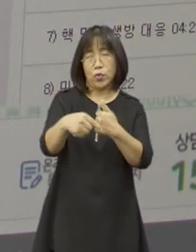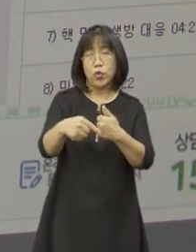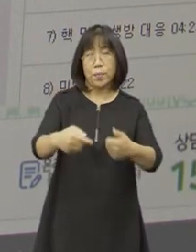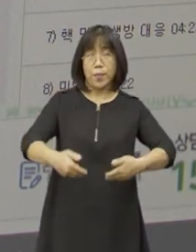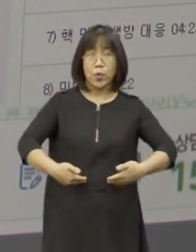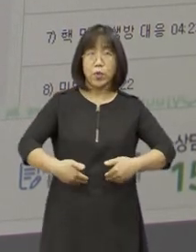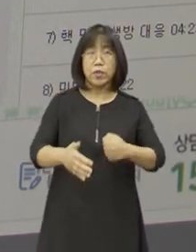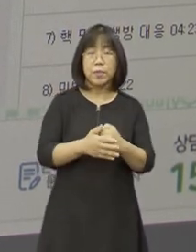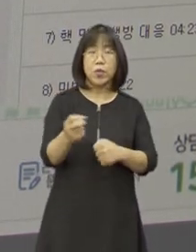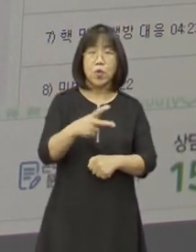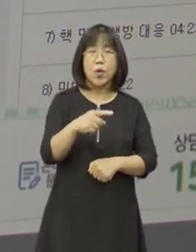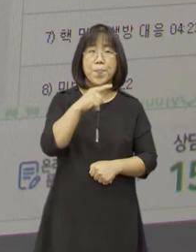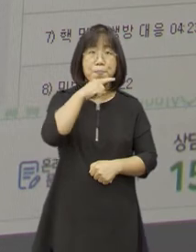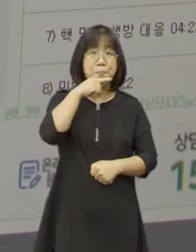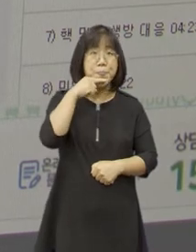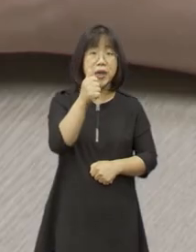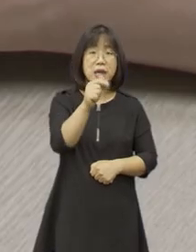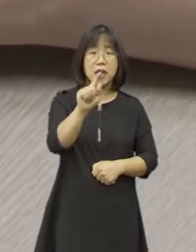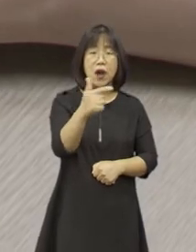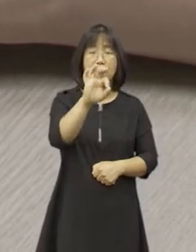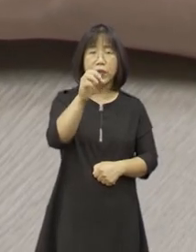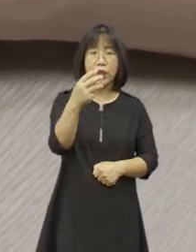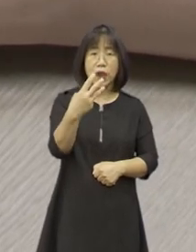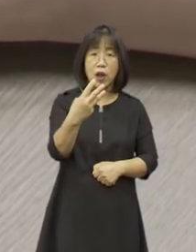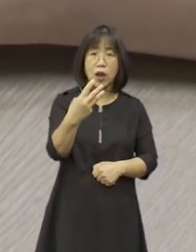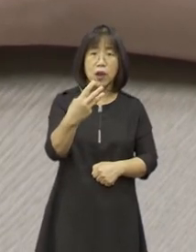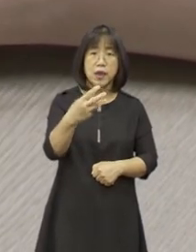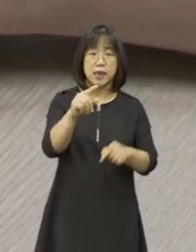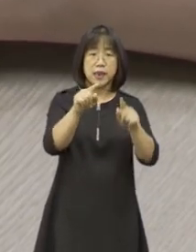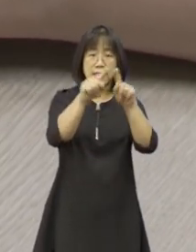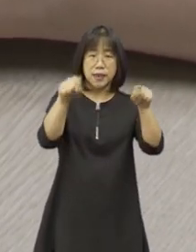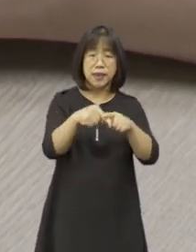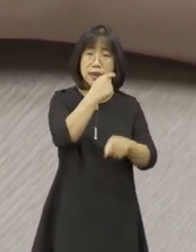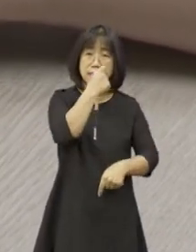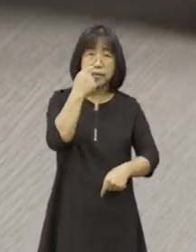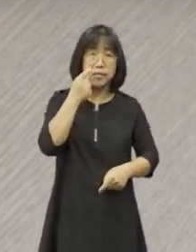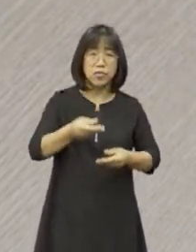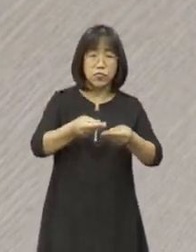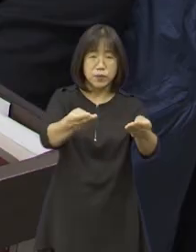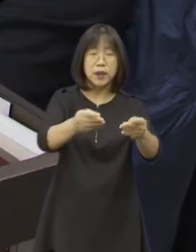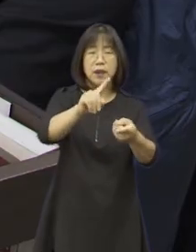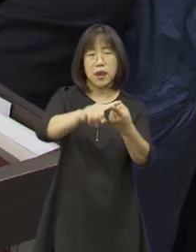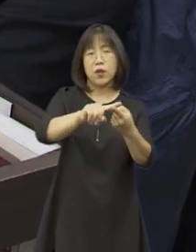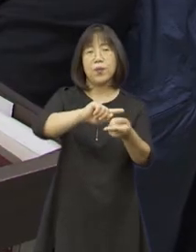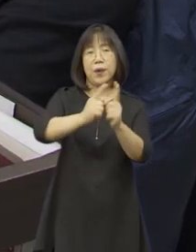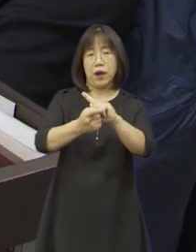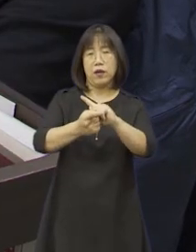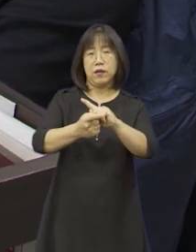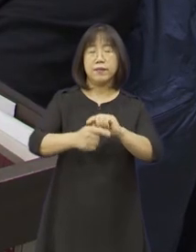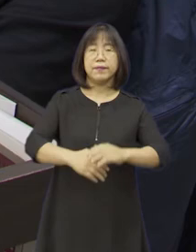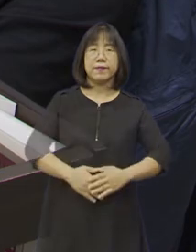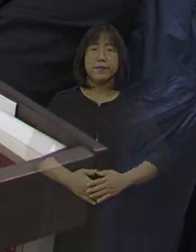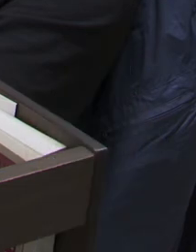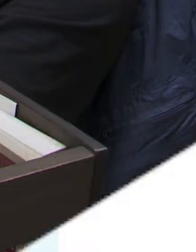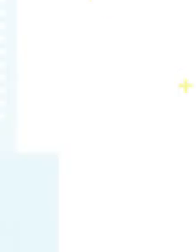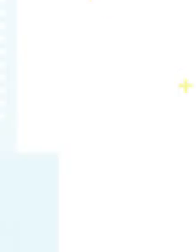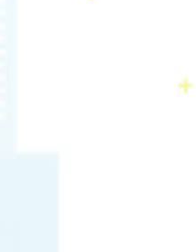실시할 예정이며 헌혈에 참여해 헌혈 증서를 제출한 대원은 교육을 이수한 것으로 처리됩니다.